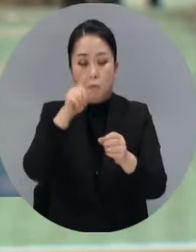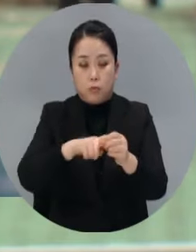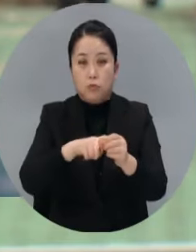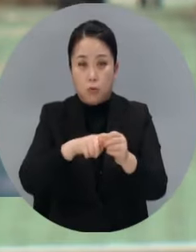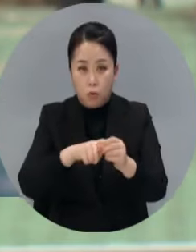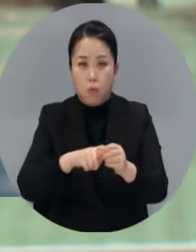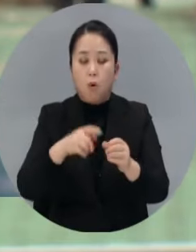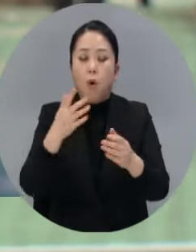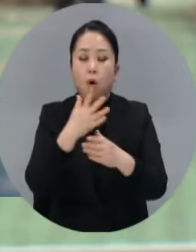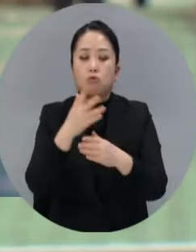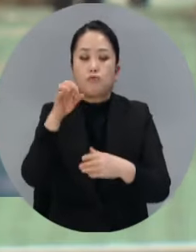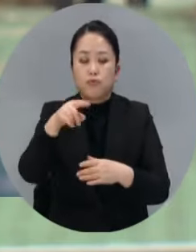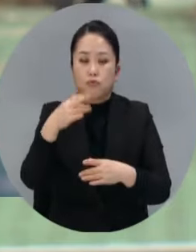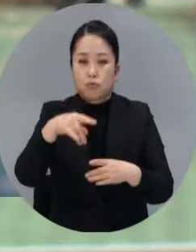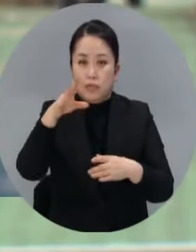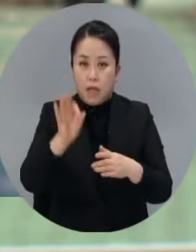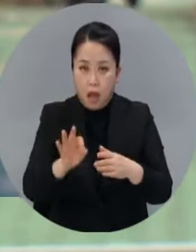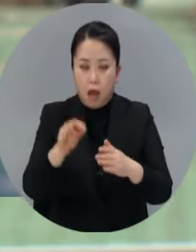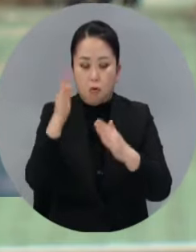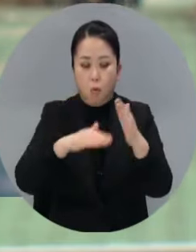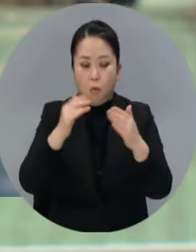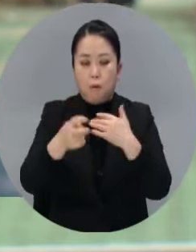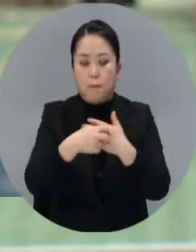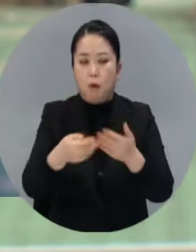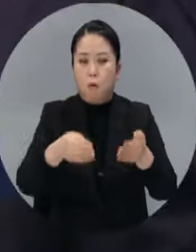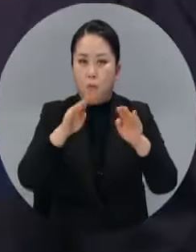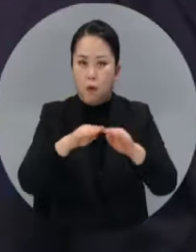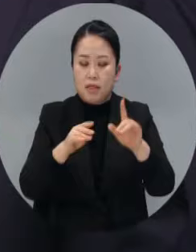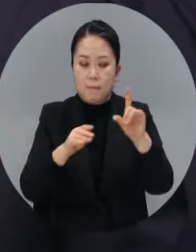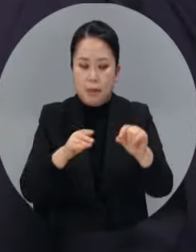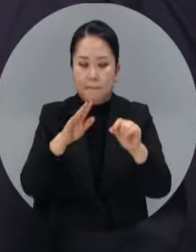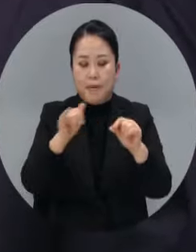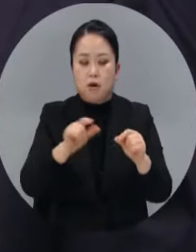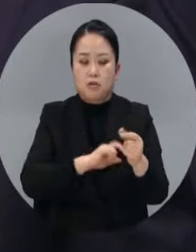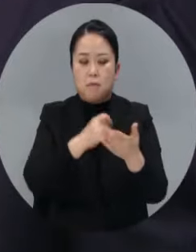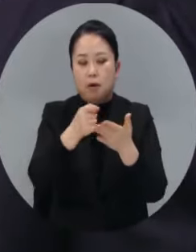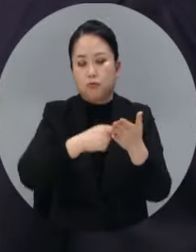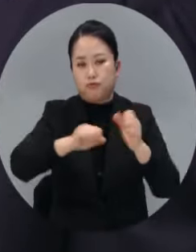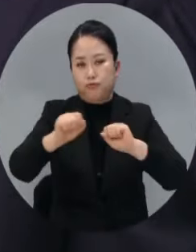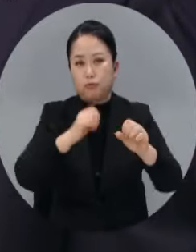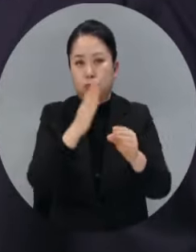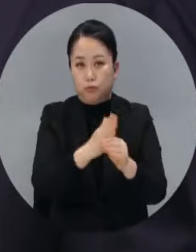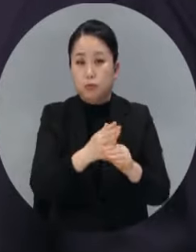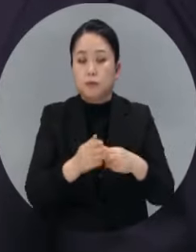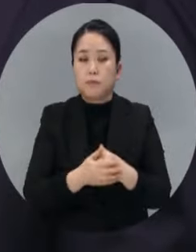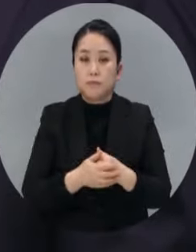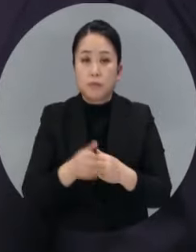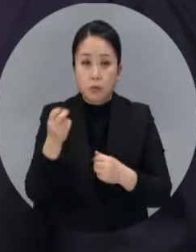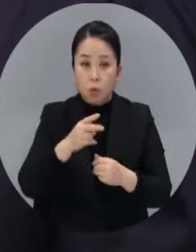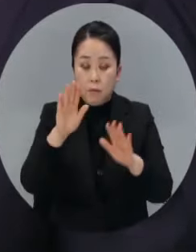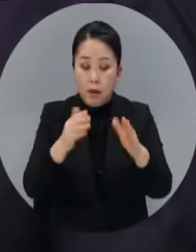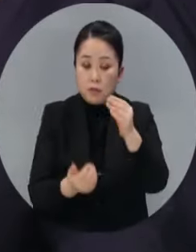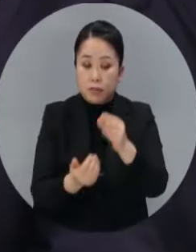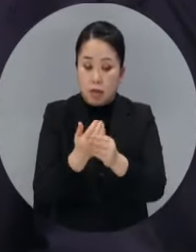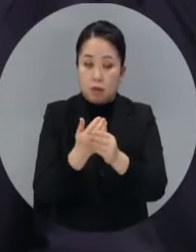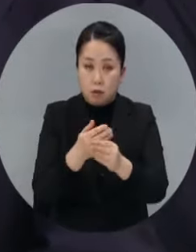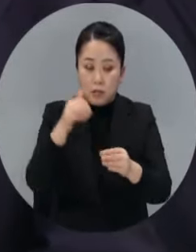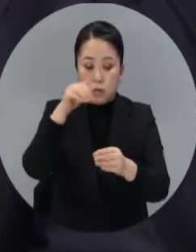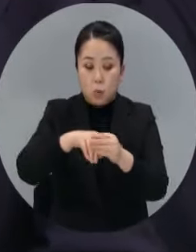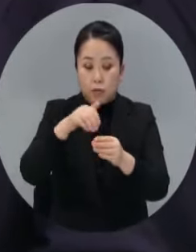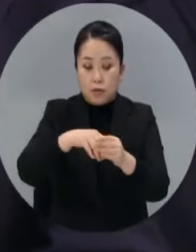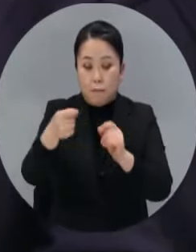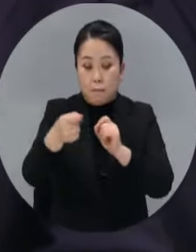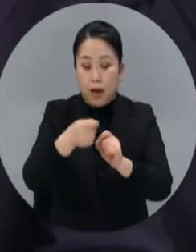공공 의료원 1만명 서명운동을 지금 진행하고 있고요 이번 사태는 총선을 앞두고 있는 여야 국회의원